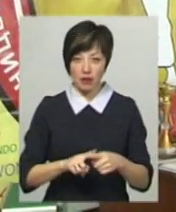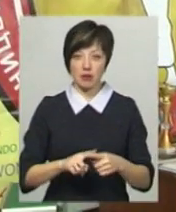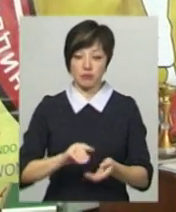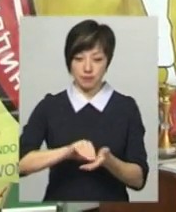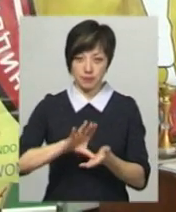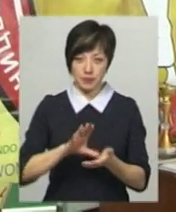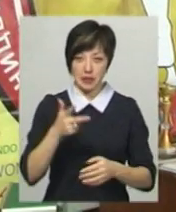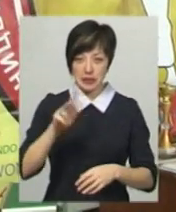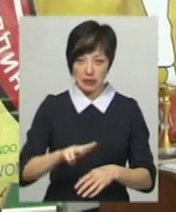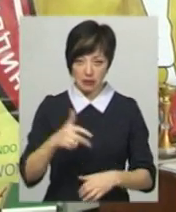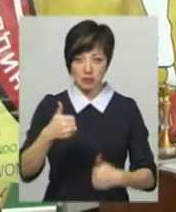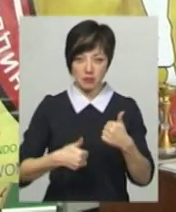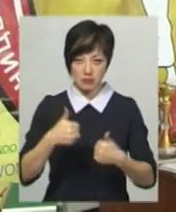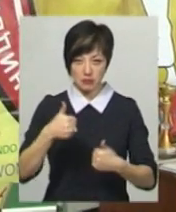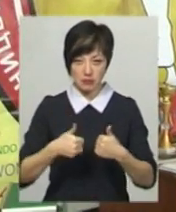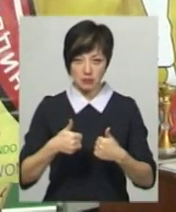трьох раундів